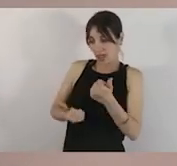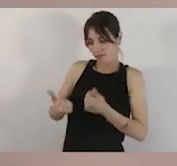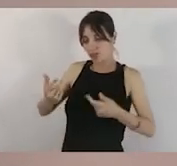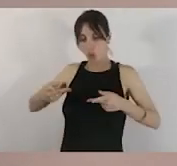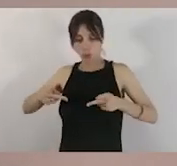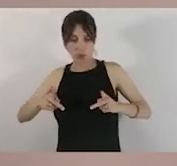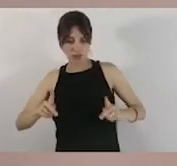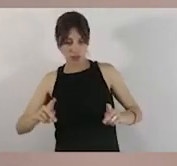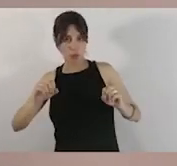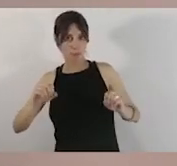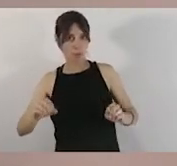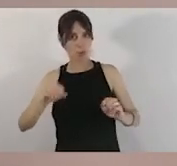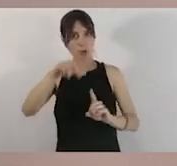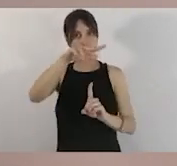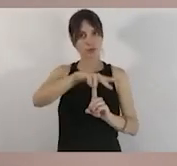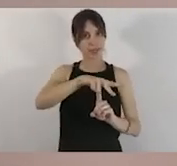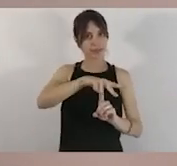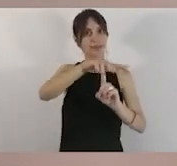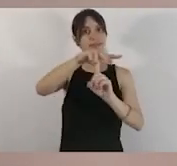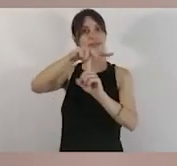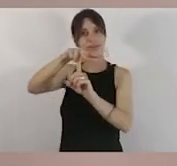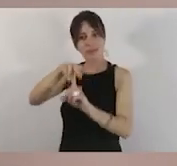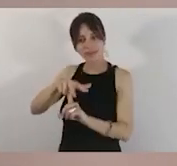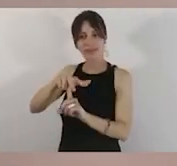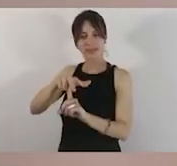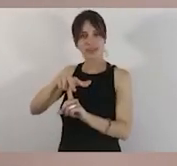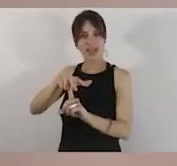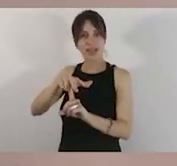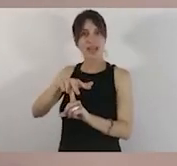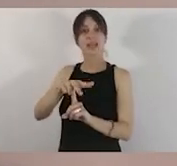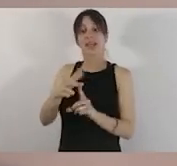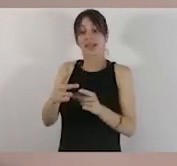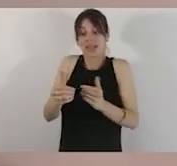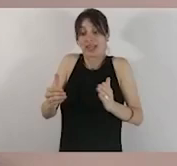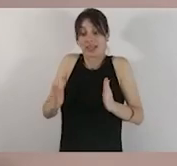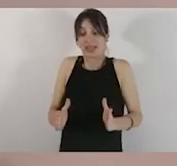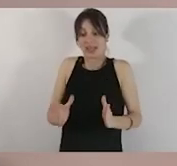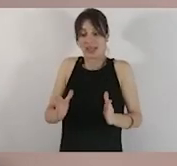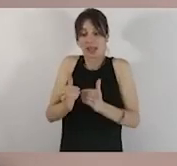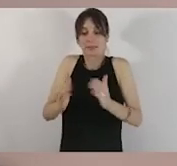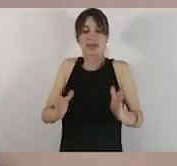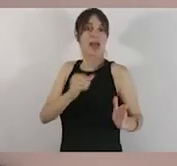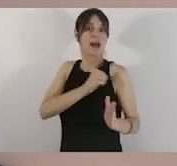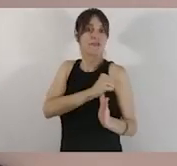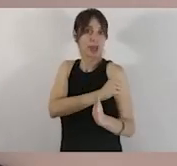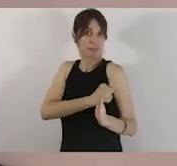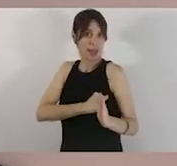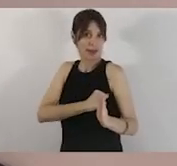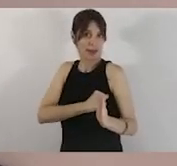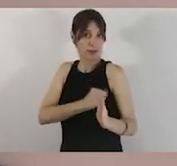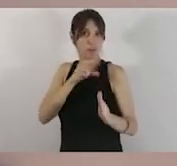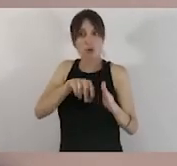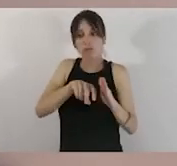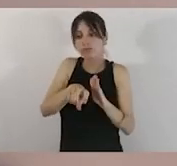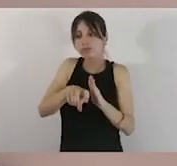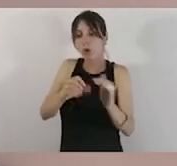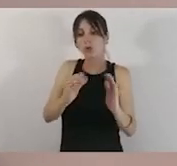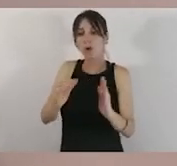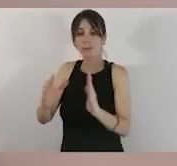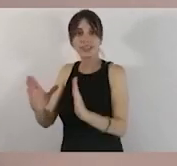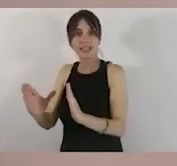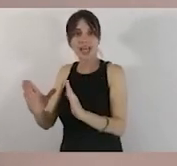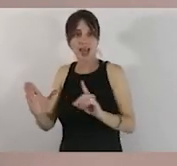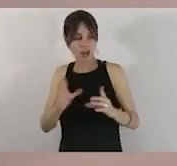implanter l'antenne des infirmiers à domicile sur l'archipel du Frioul. Je crois qu'il faut le noter parce que ça a été le combat à la